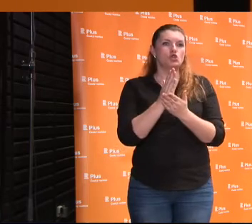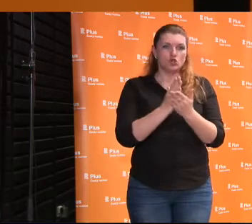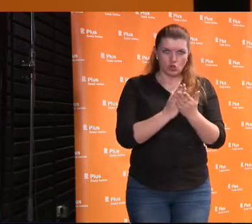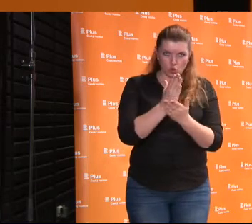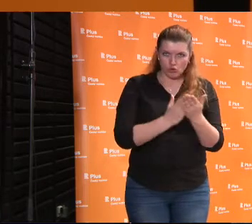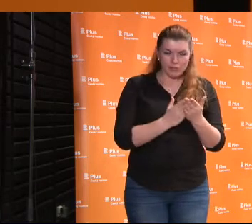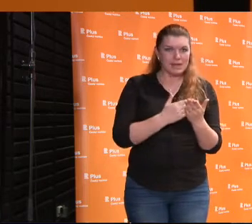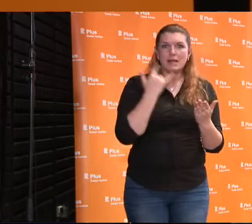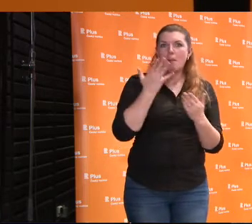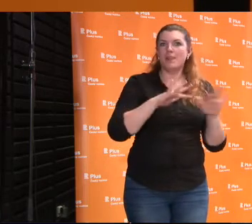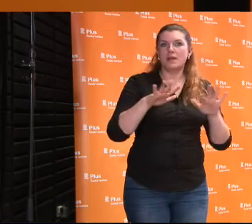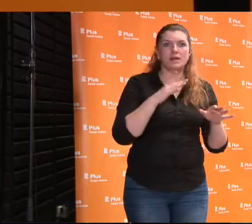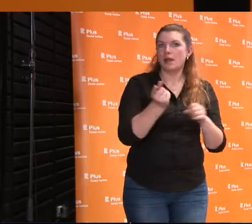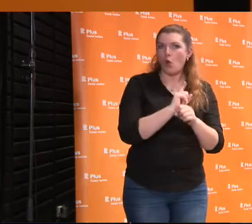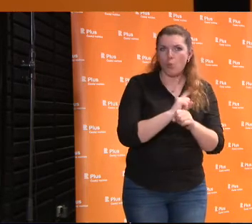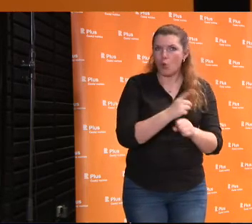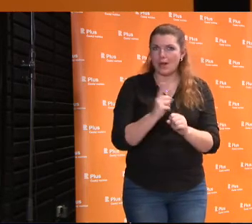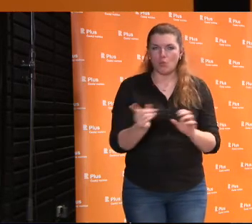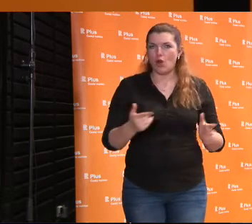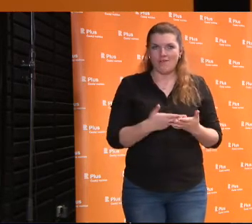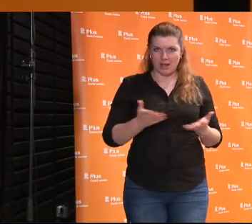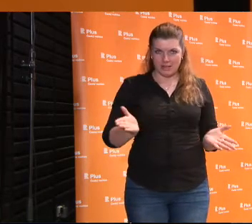nedistribuují tržně. Čili